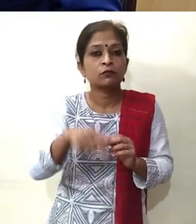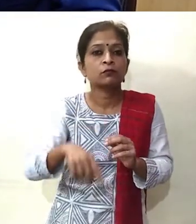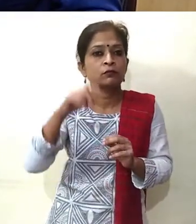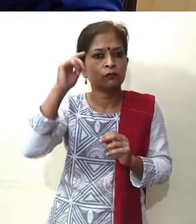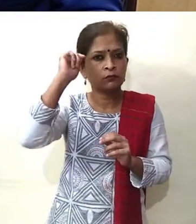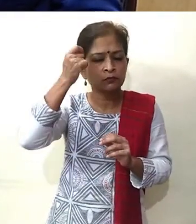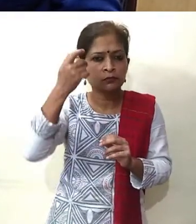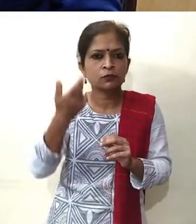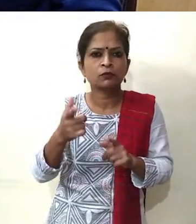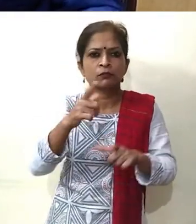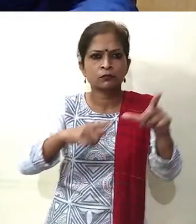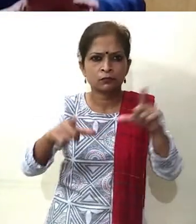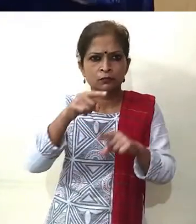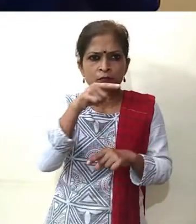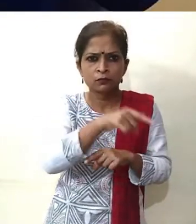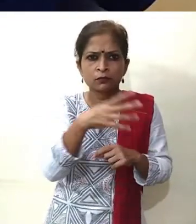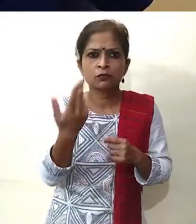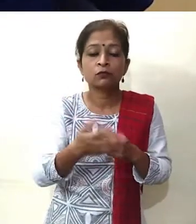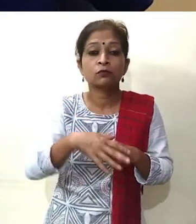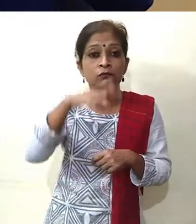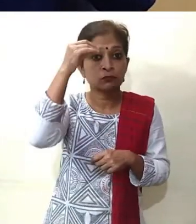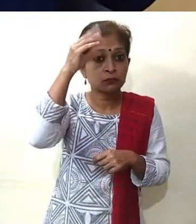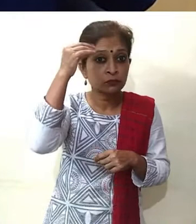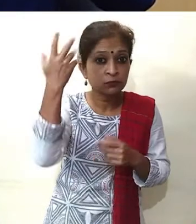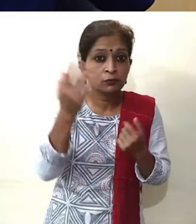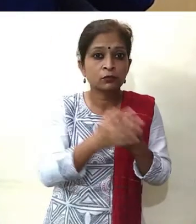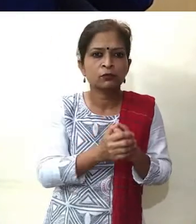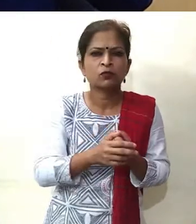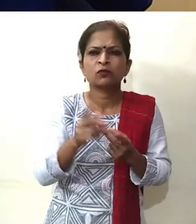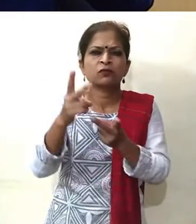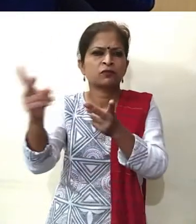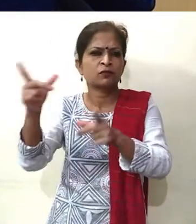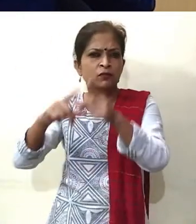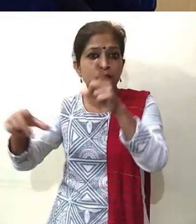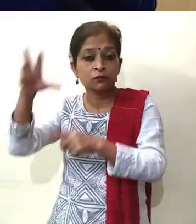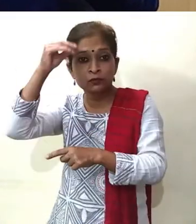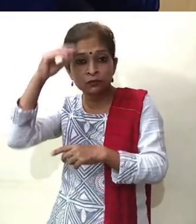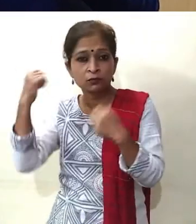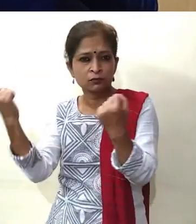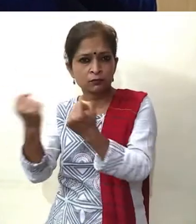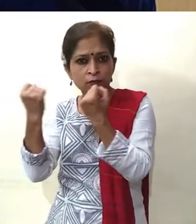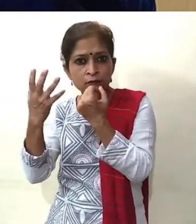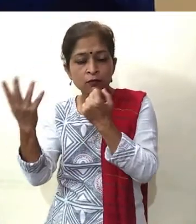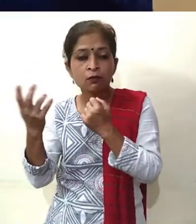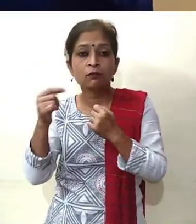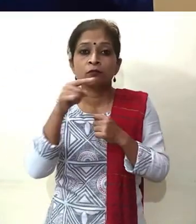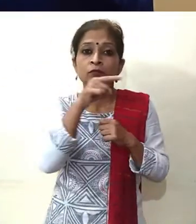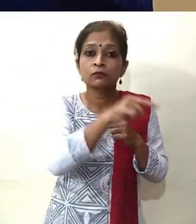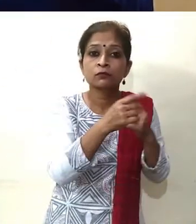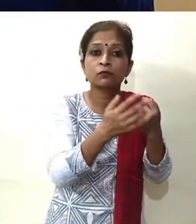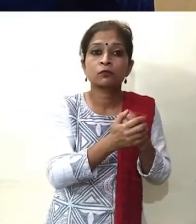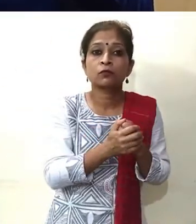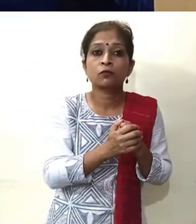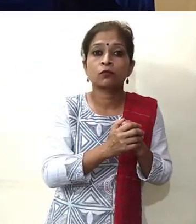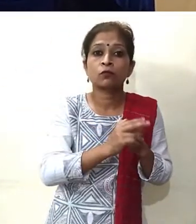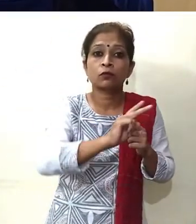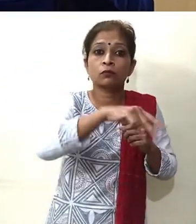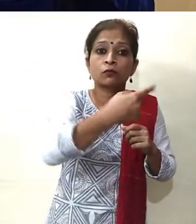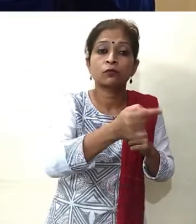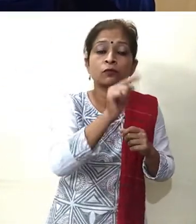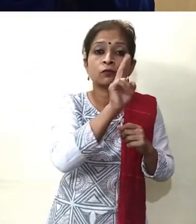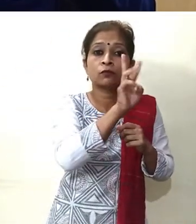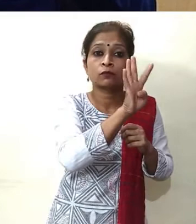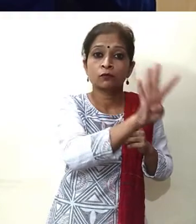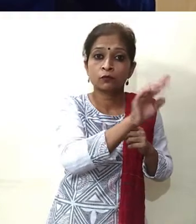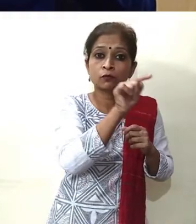कि अंग्रेजी भाषा को उतनी सीखने में जितनी दूसरी भाषाओं को सीखने में ताकत लगती है, लगभग 4.5